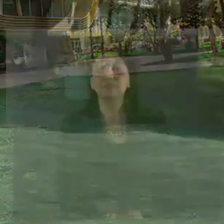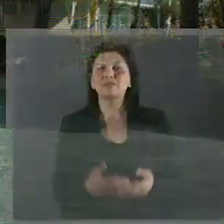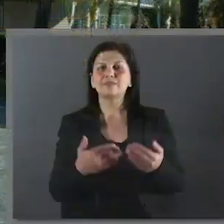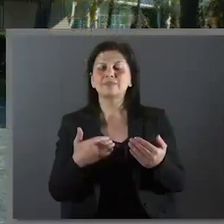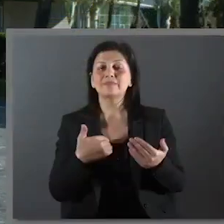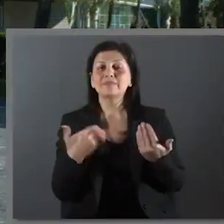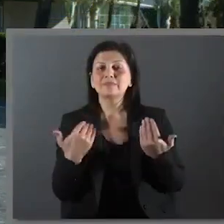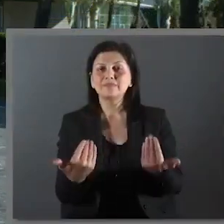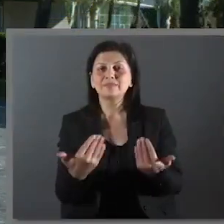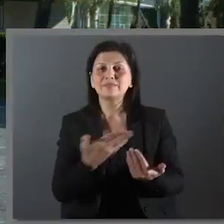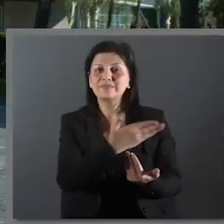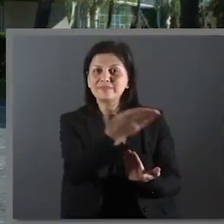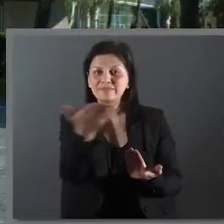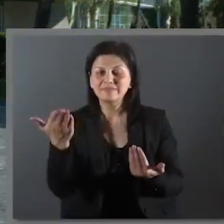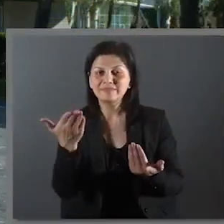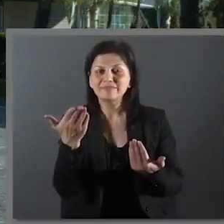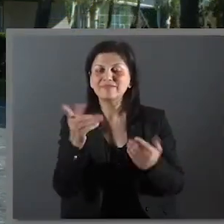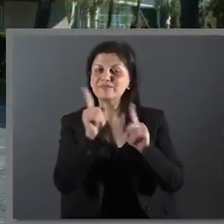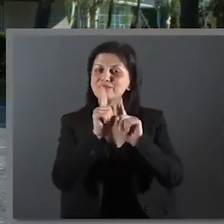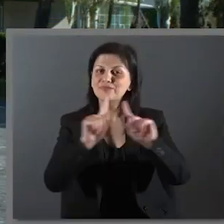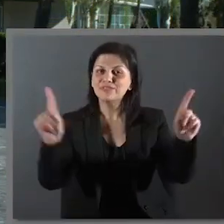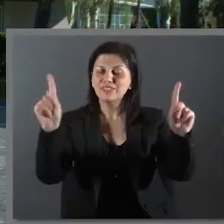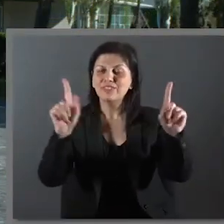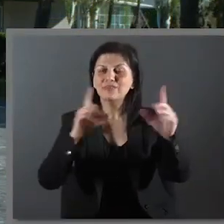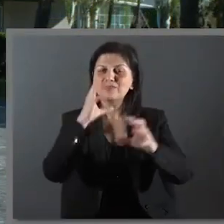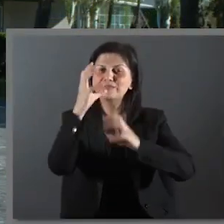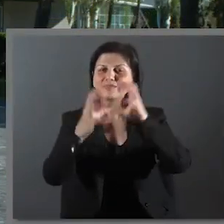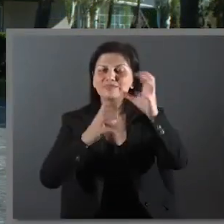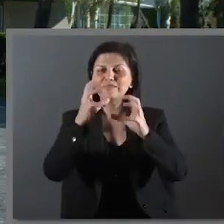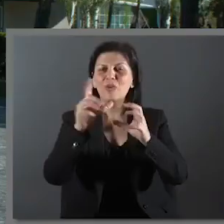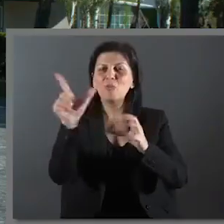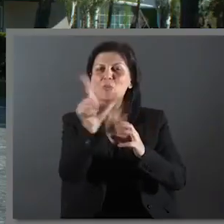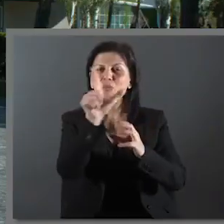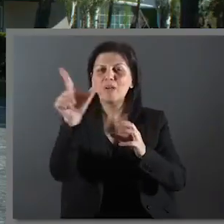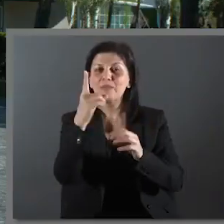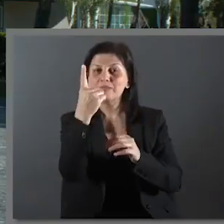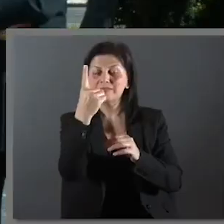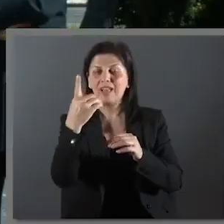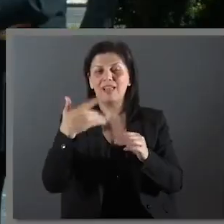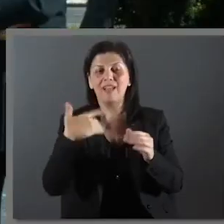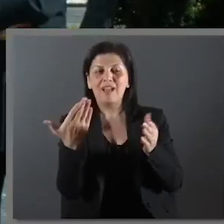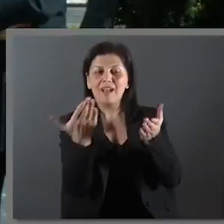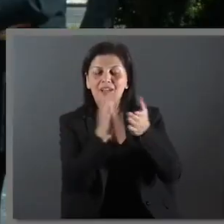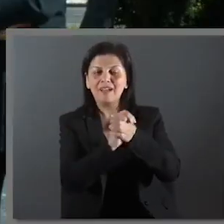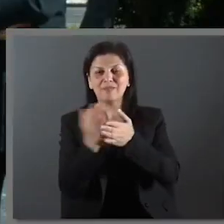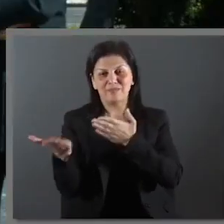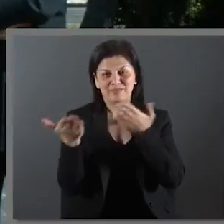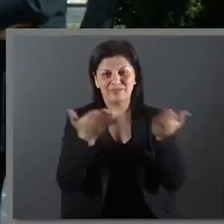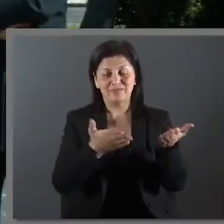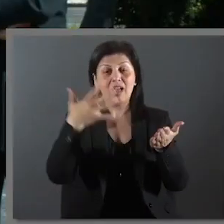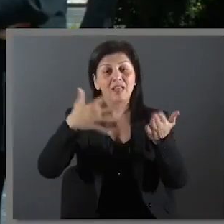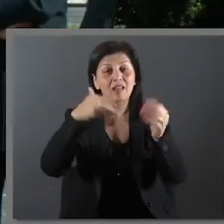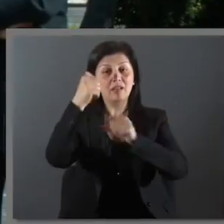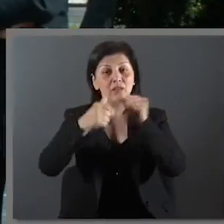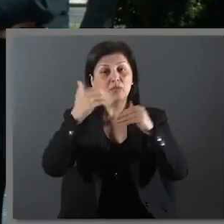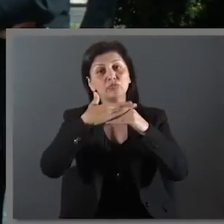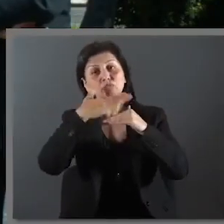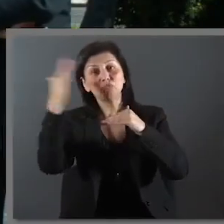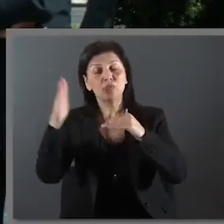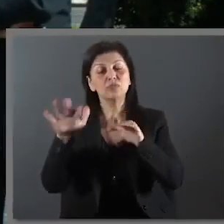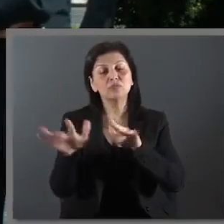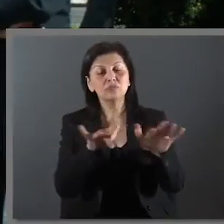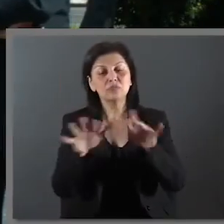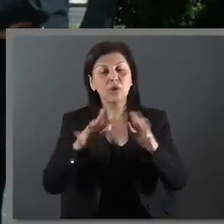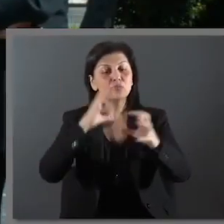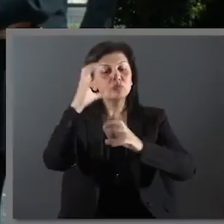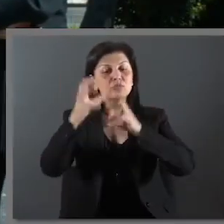Biz sizi en unikal ve maraqlı müzeylerden birine seyahat etmeye davet edirik. 50 ildən çox fəaliyyət göstərməyinə baxmayaraq,